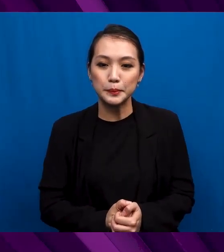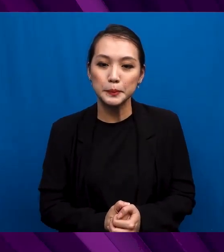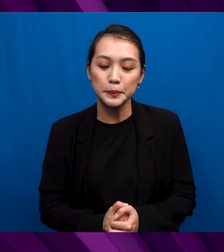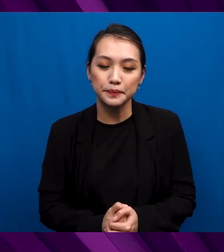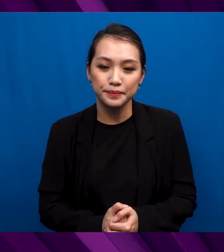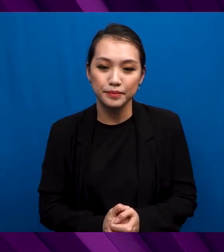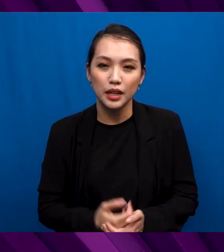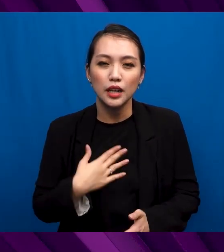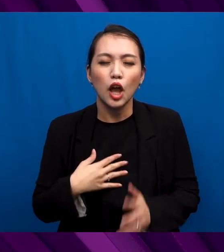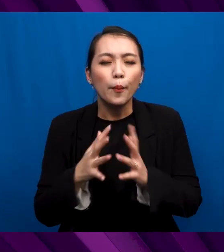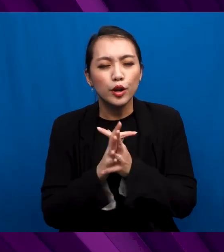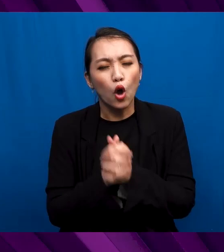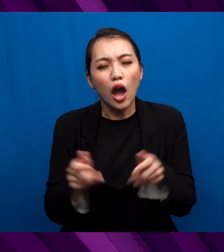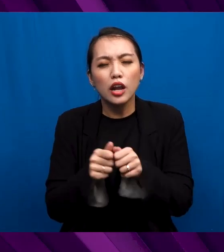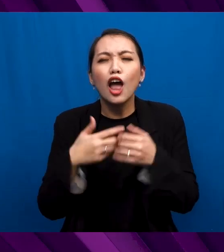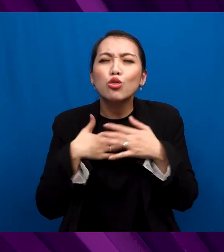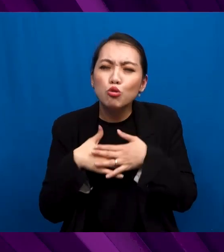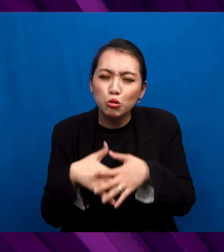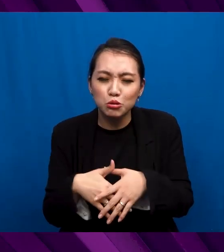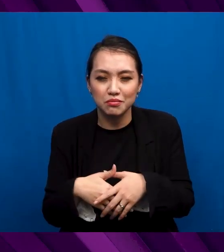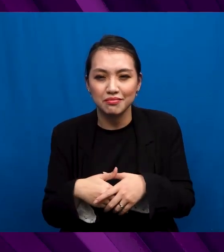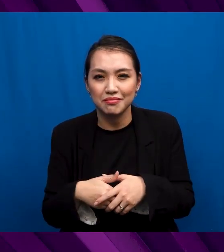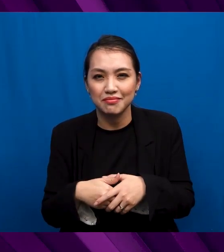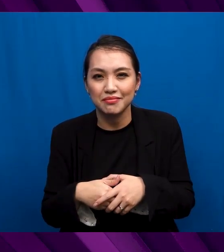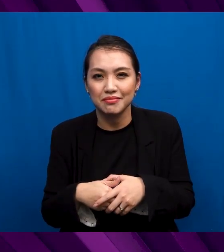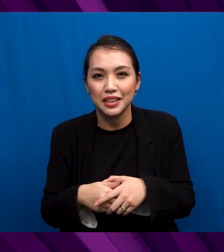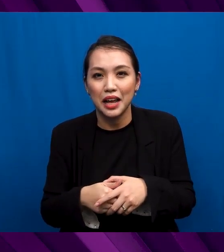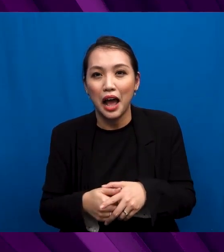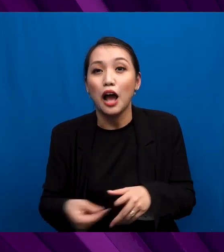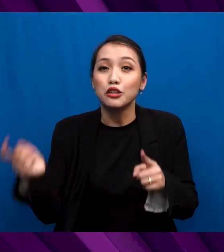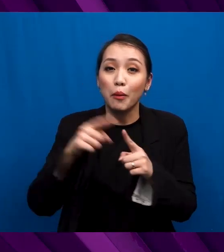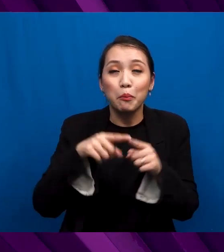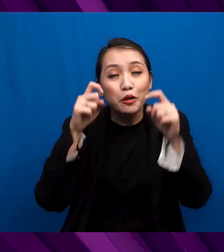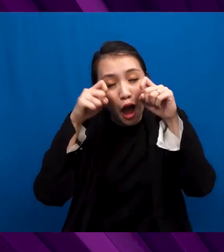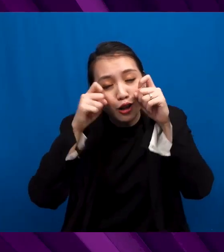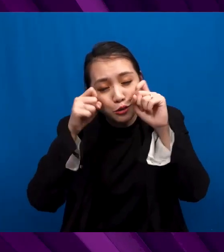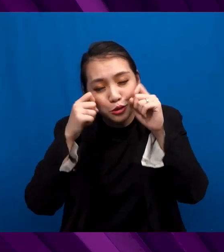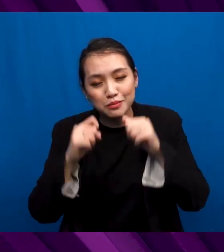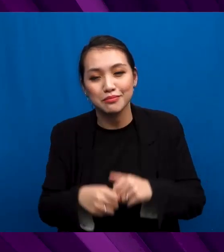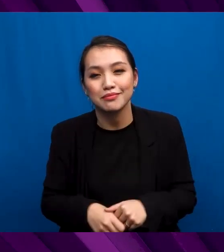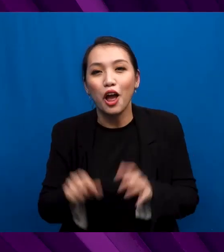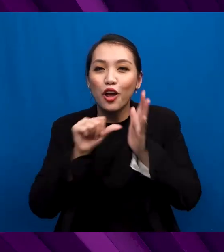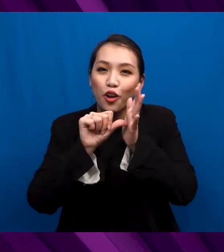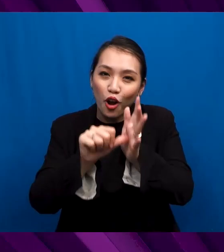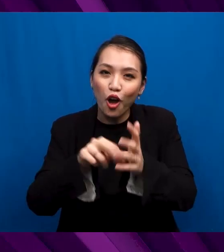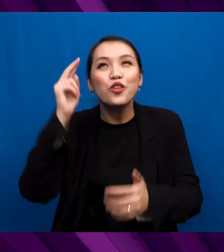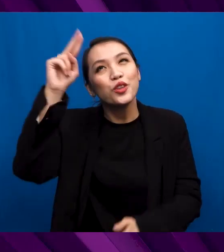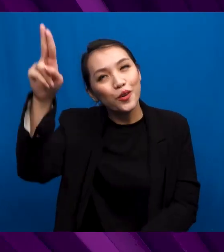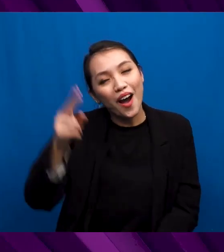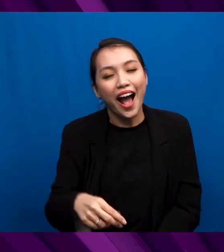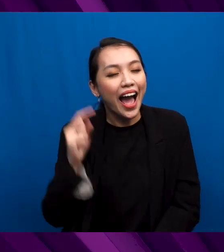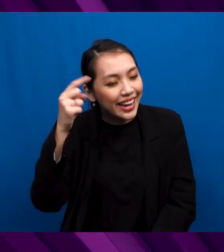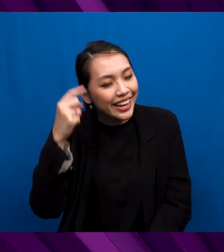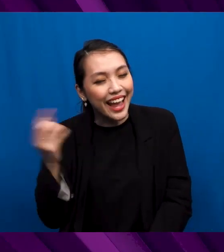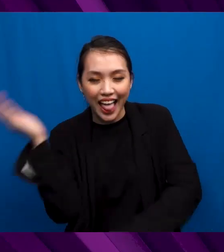air. Saya berkata, remember me, remember this day, ingatlah hari ini. Itulah orang